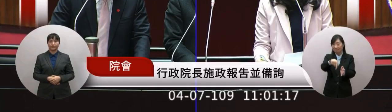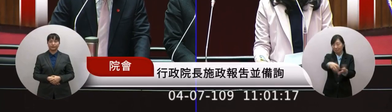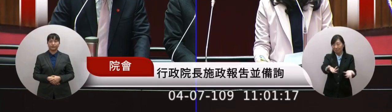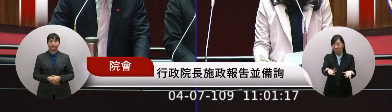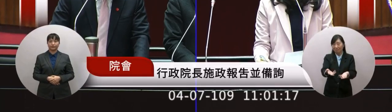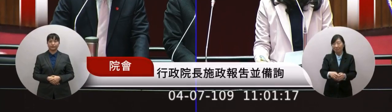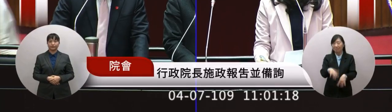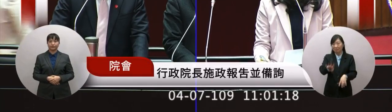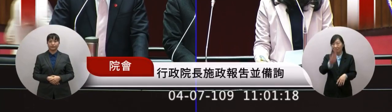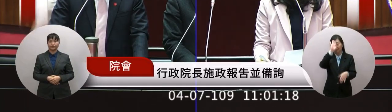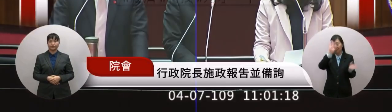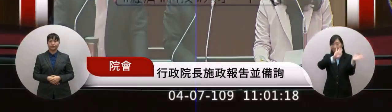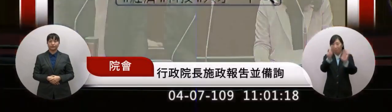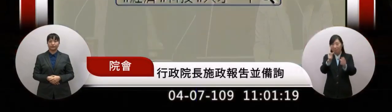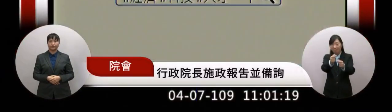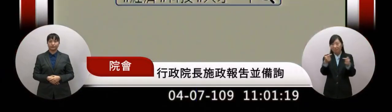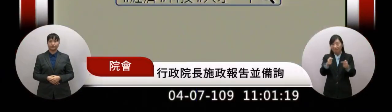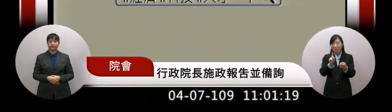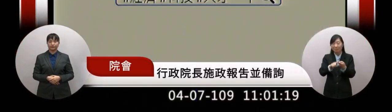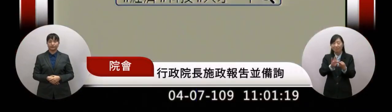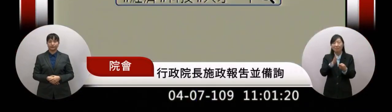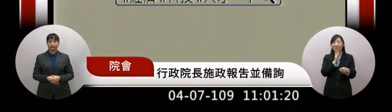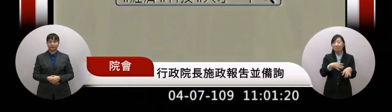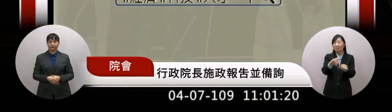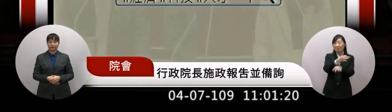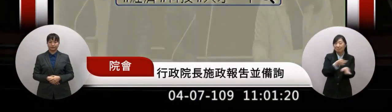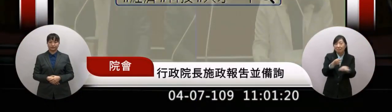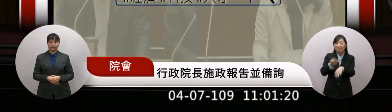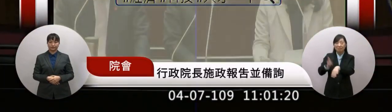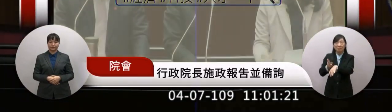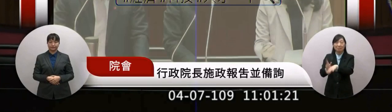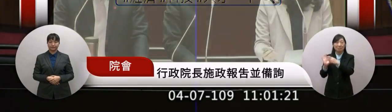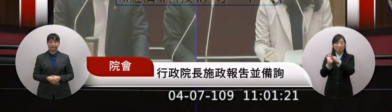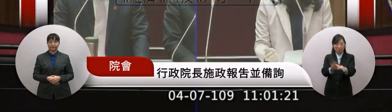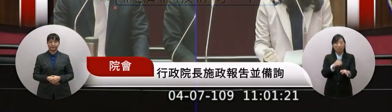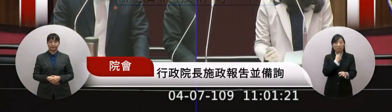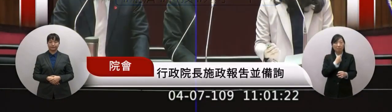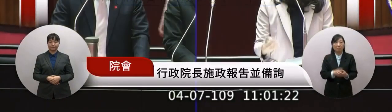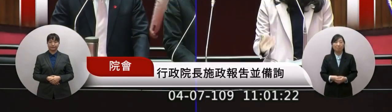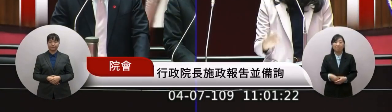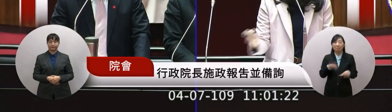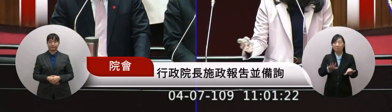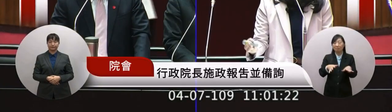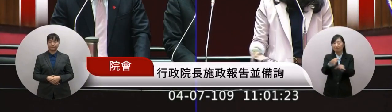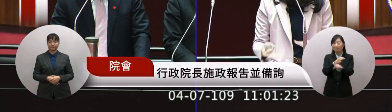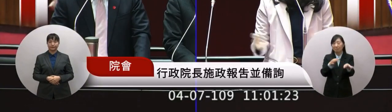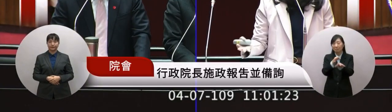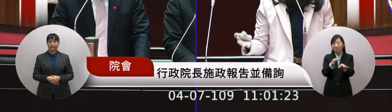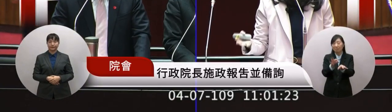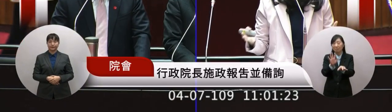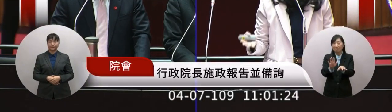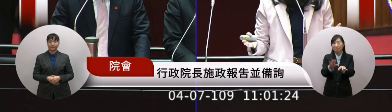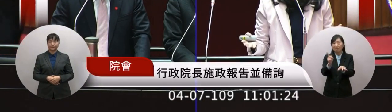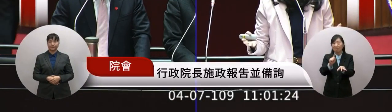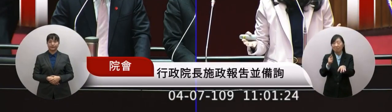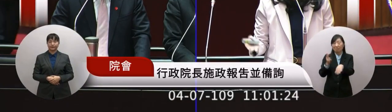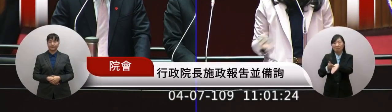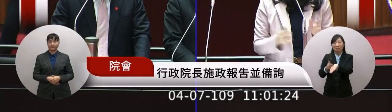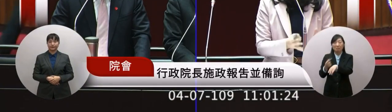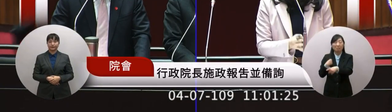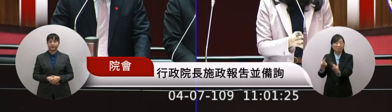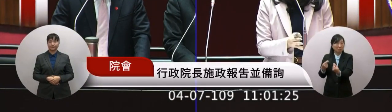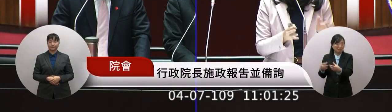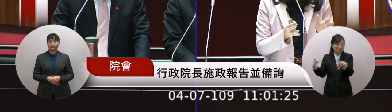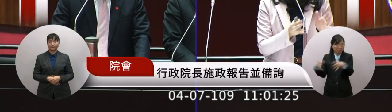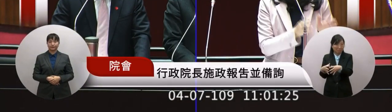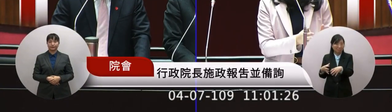非常的严重，但是其实经济跟科技都还是不能停啦。那我们的经济，其实我们看到经济的背后其实是有很多科技的整合。那